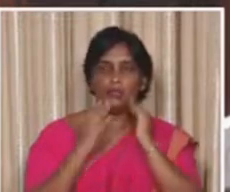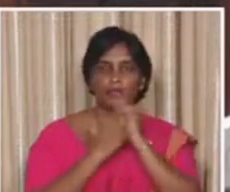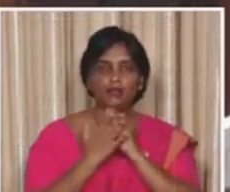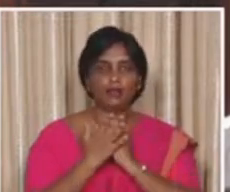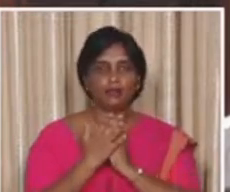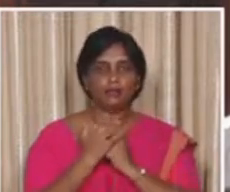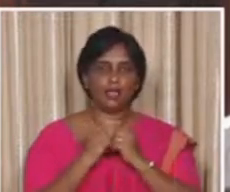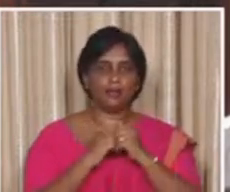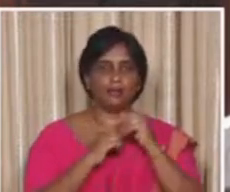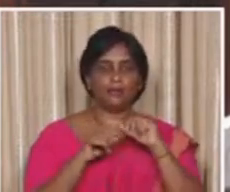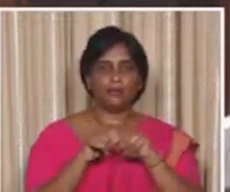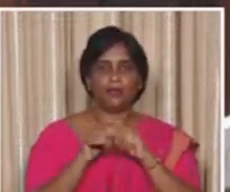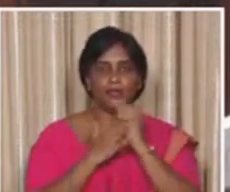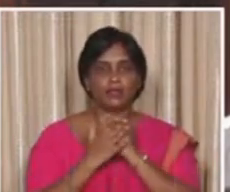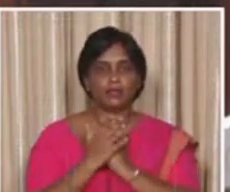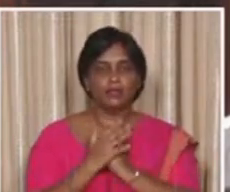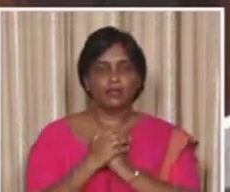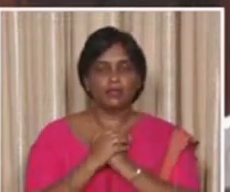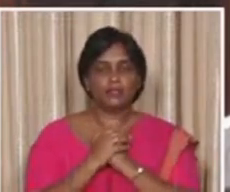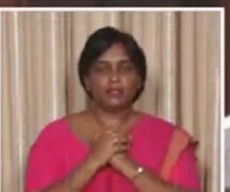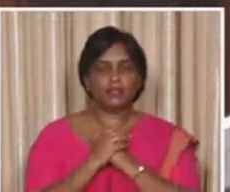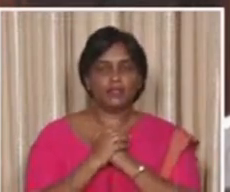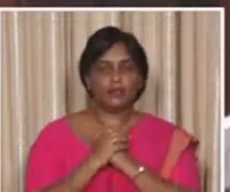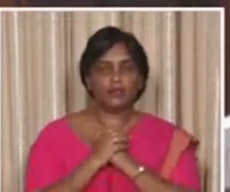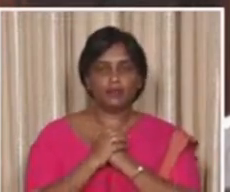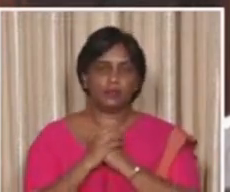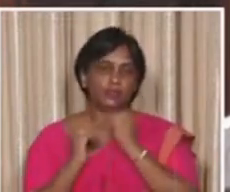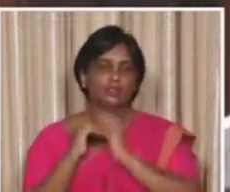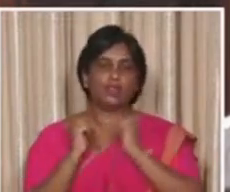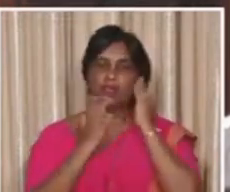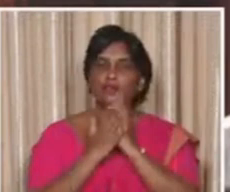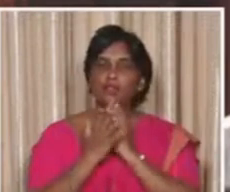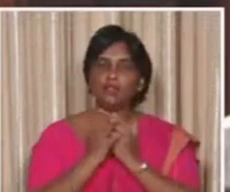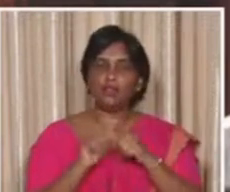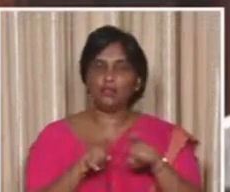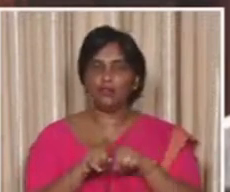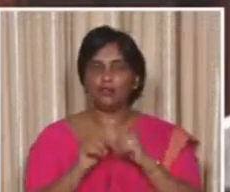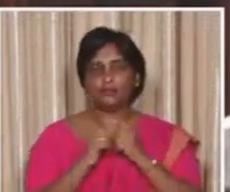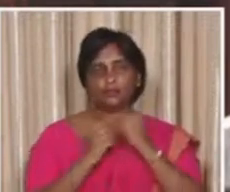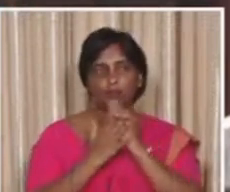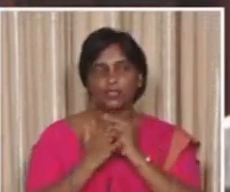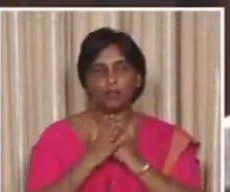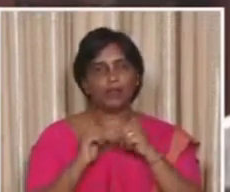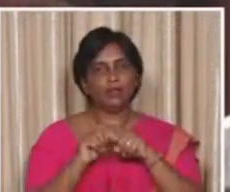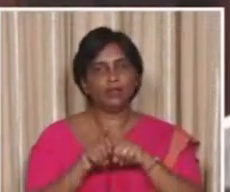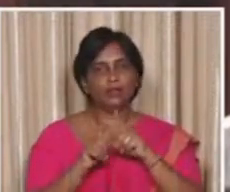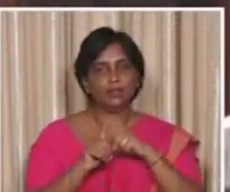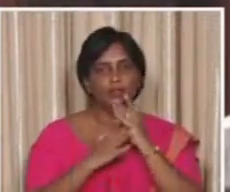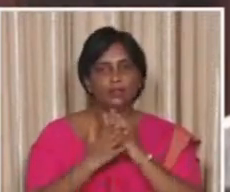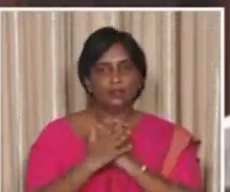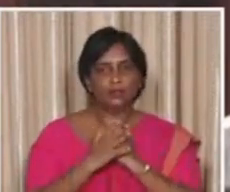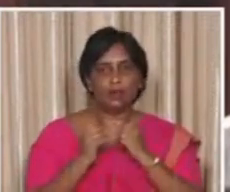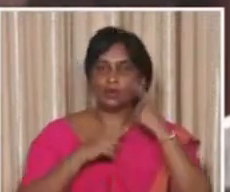வடக்கு கிழக்கை பிரதிநிதித்துவப்படுத்தும் பாராளுமன்ற உறுப்பினர்கள் எவ்வாறு ஆதரவு வழங்கலாம் என்ற கேள்வியை எங்களுடைய மக்கள் கேட்க வேண்டும். சரி, நீங்க அபிவிருத்தி தான்